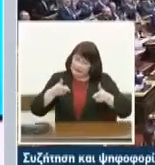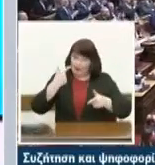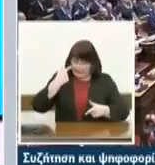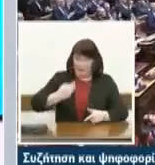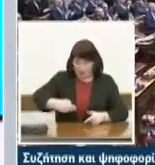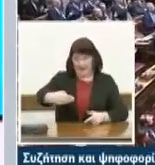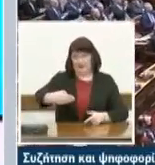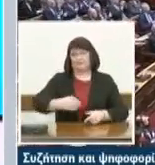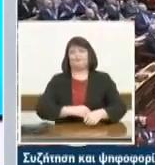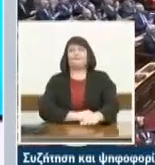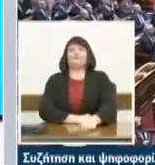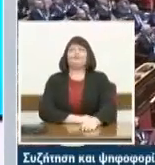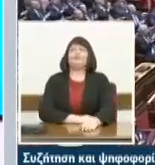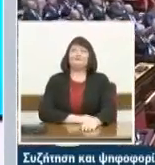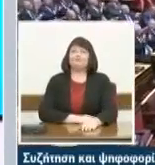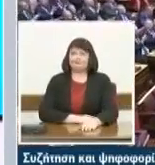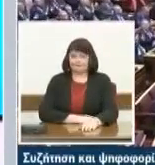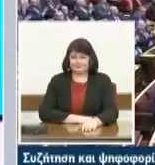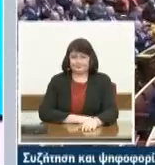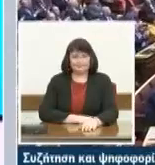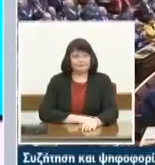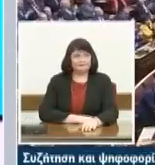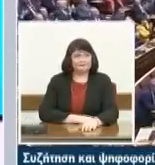Καούνη, μάλλον εξηγούν